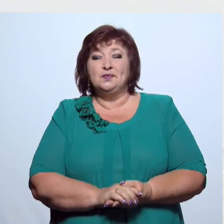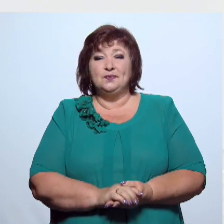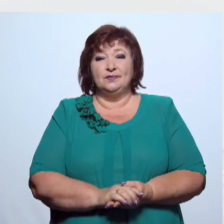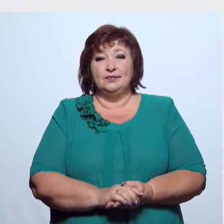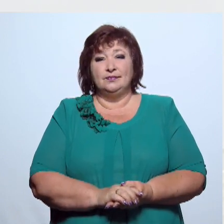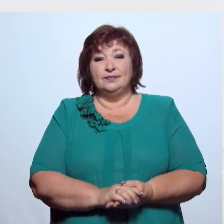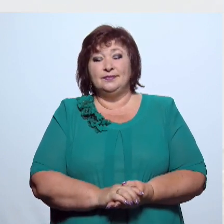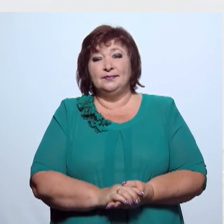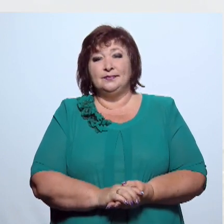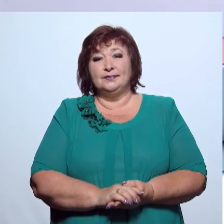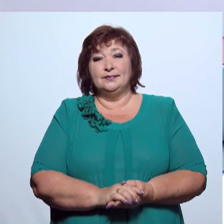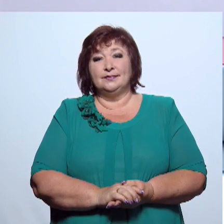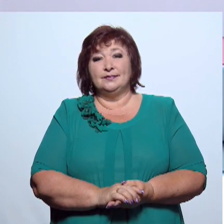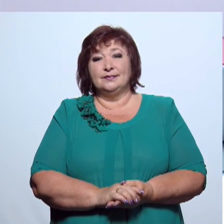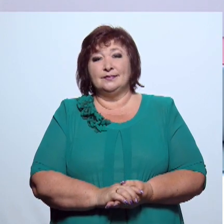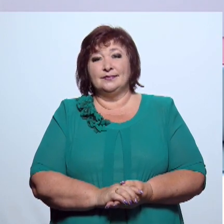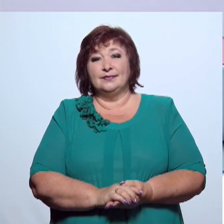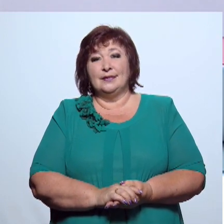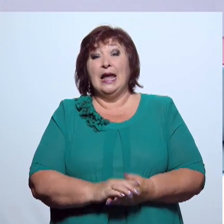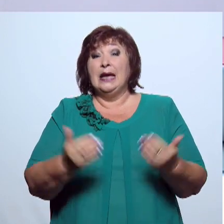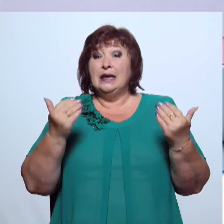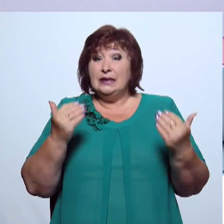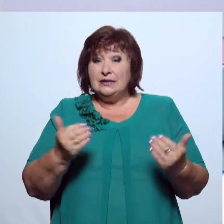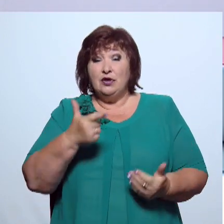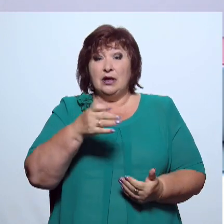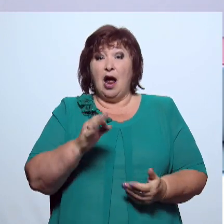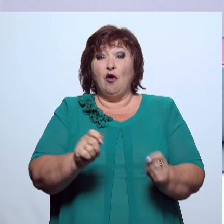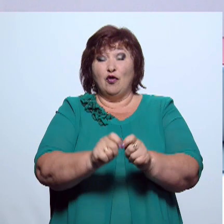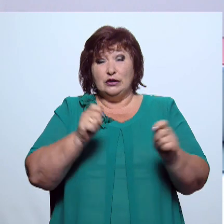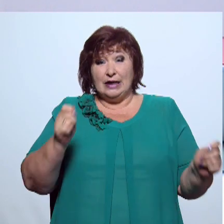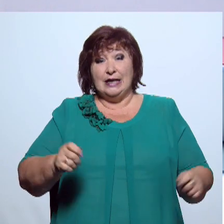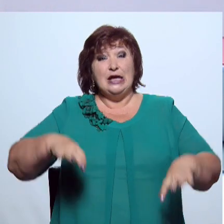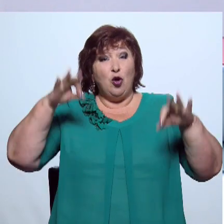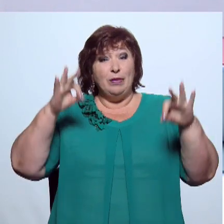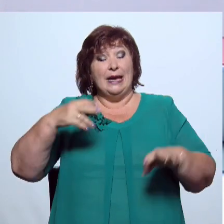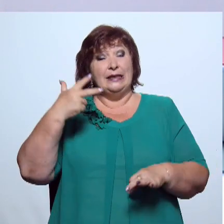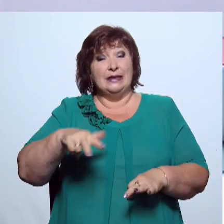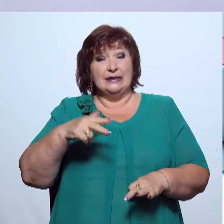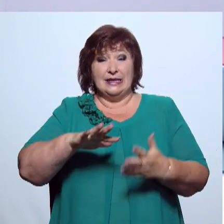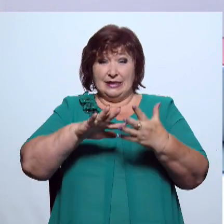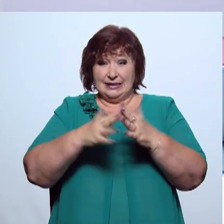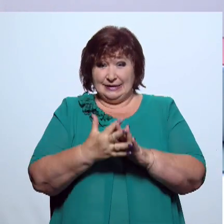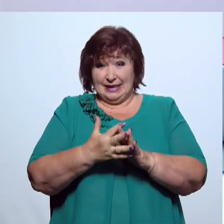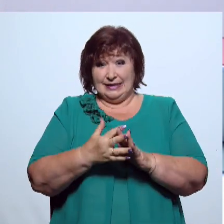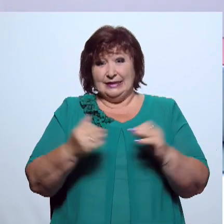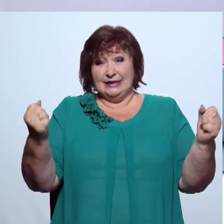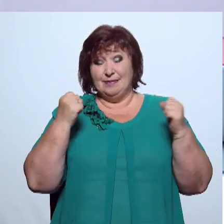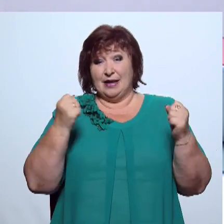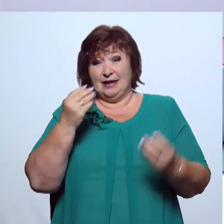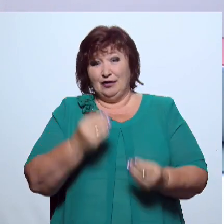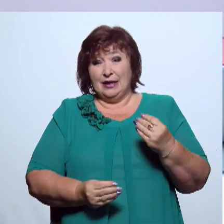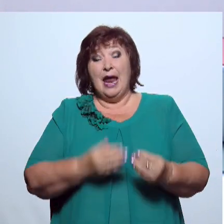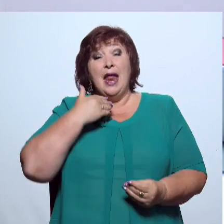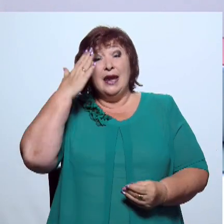Зелененький. Новости. И сегодня в Грахово открылись юбилейные 30-е сельские игры. На традиционные